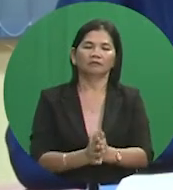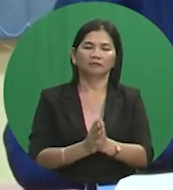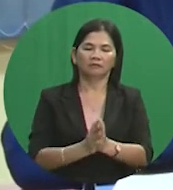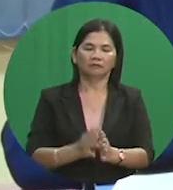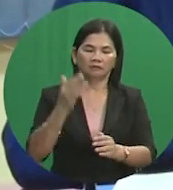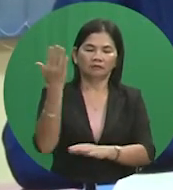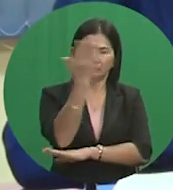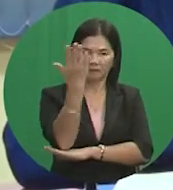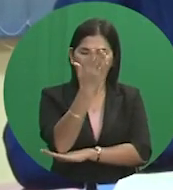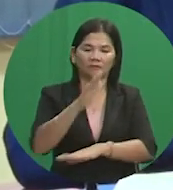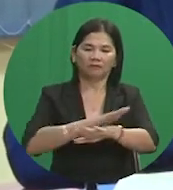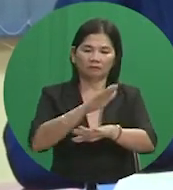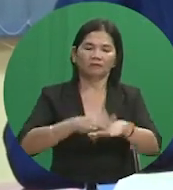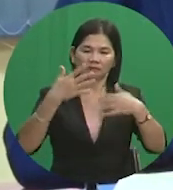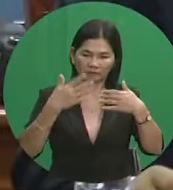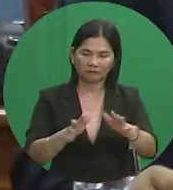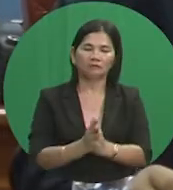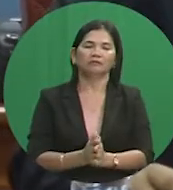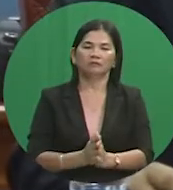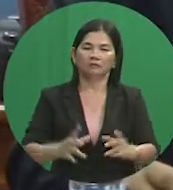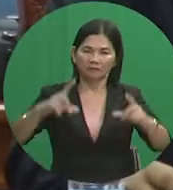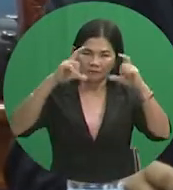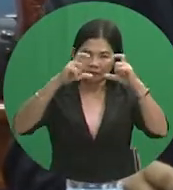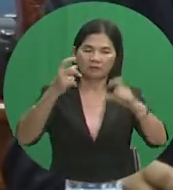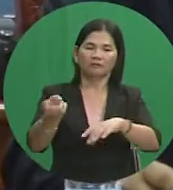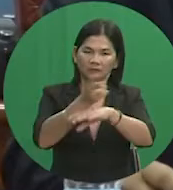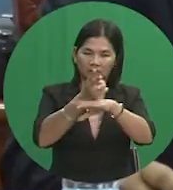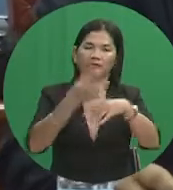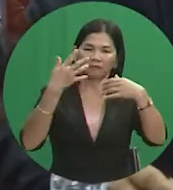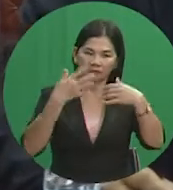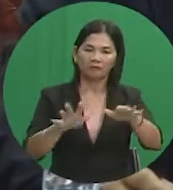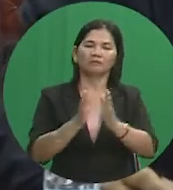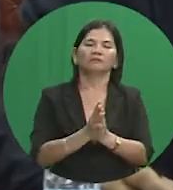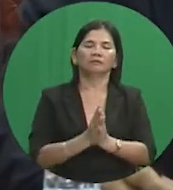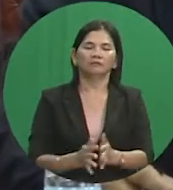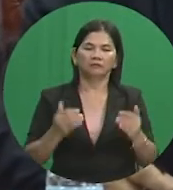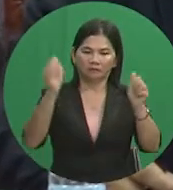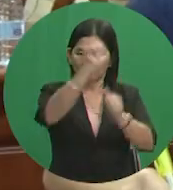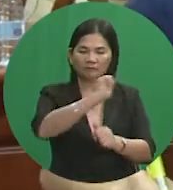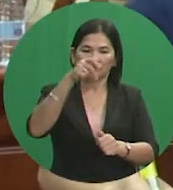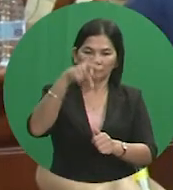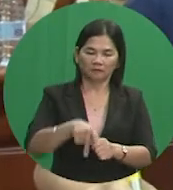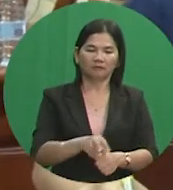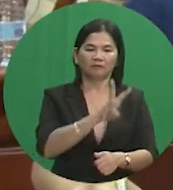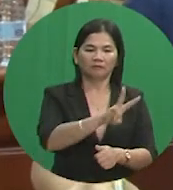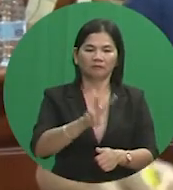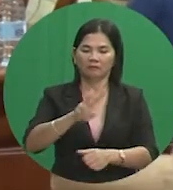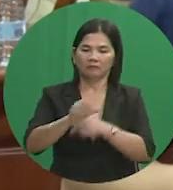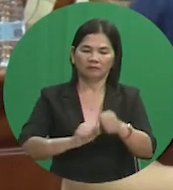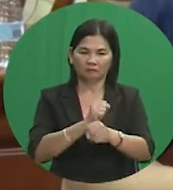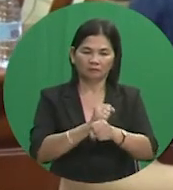ទស្សន៍ធំៗក្នុងស្រុកទាំងអស់សម្រាប់កិច្ចថតផ្សព្វផ្សាយបានទូលំទូលាយនៃព្រឹត្តិការណ៍កីឡាអាស៊ីអាគ្នេយ៍លើកទី32ឆ្